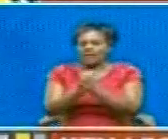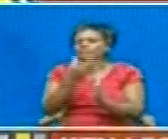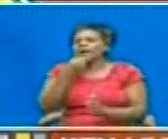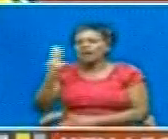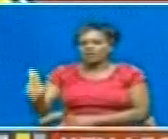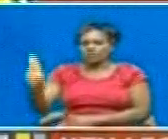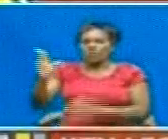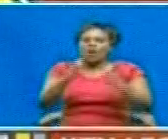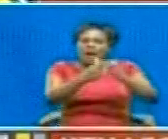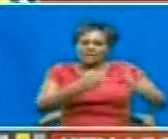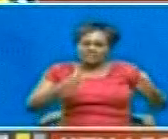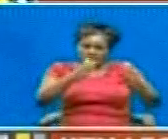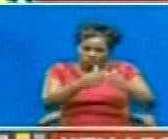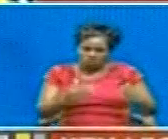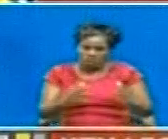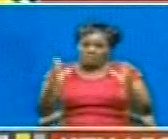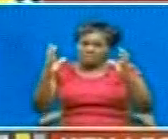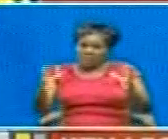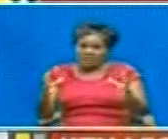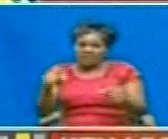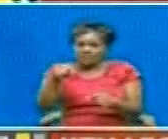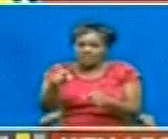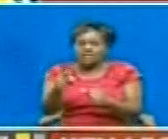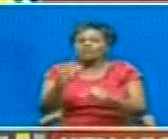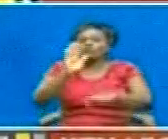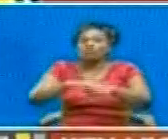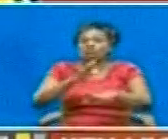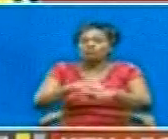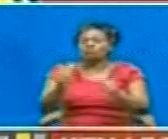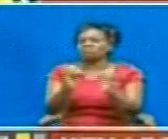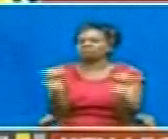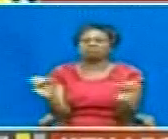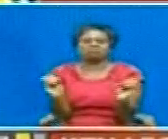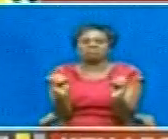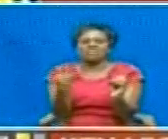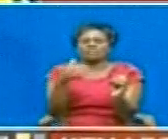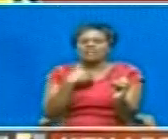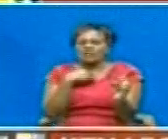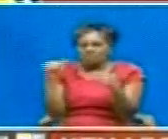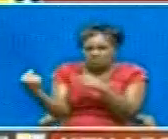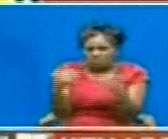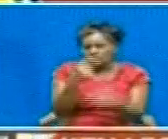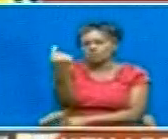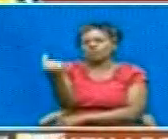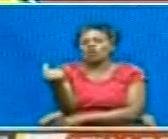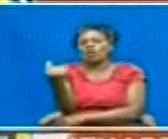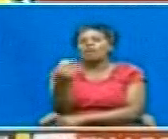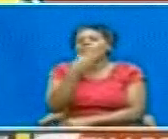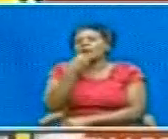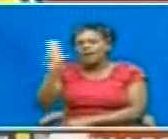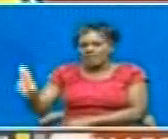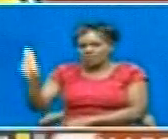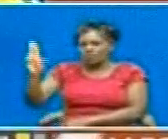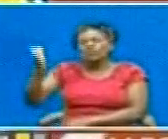vizuri Arsenal wanapocheza na zile timu kubwa huwa wachezi vizuri. Huwa wana zozozozoa kidogo. Na Manchester